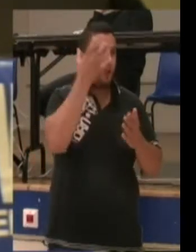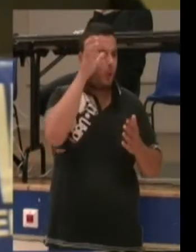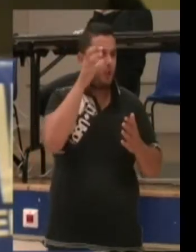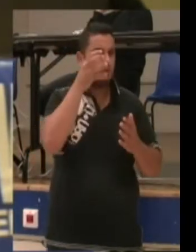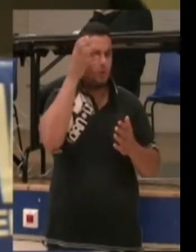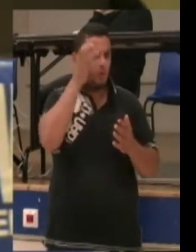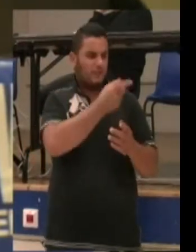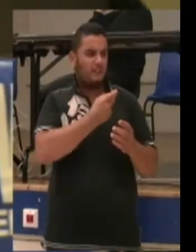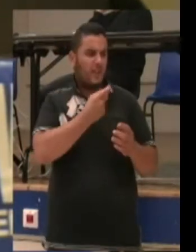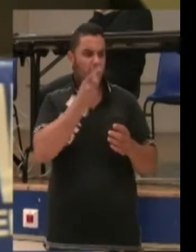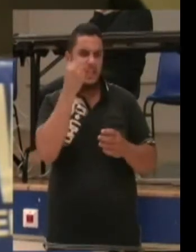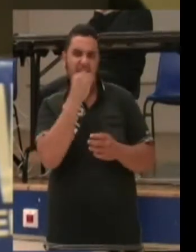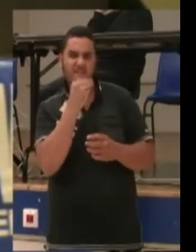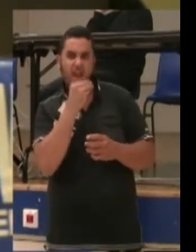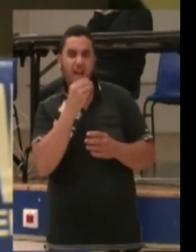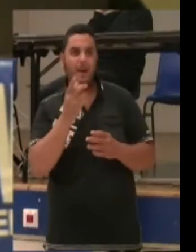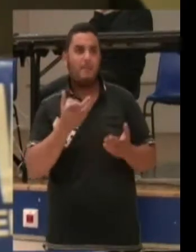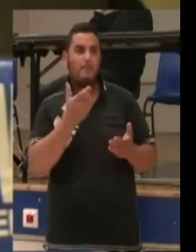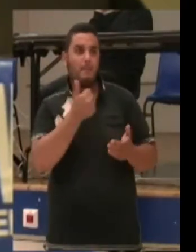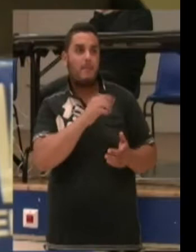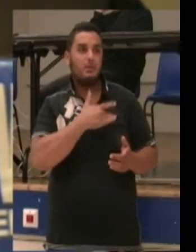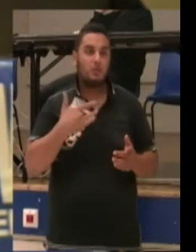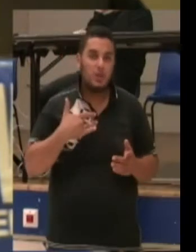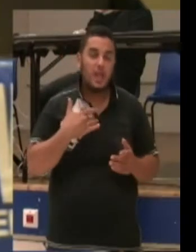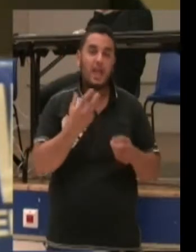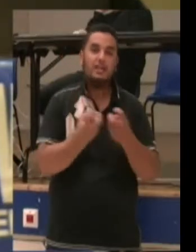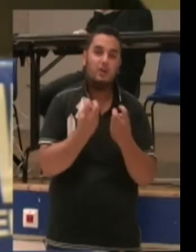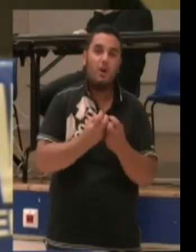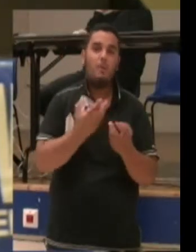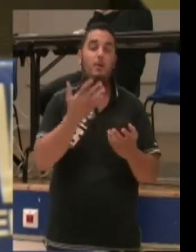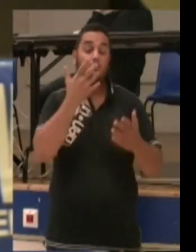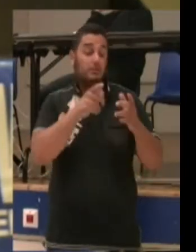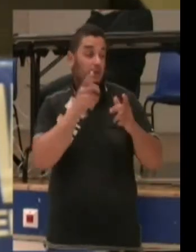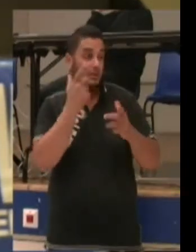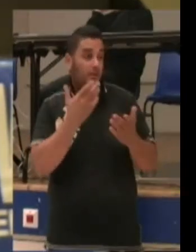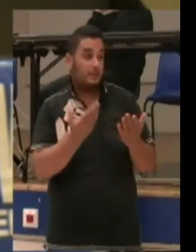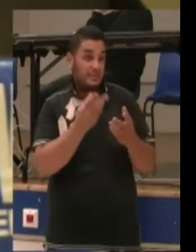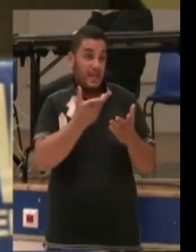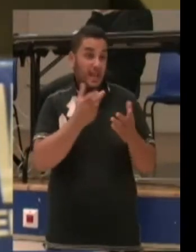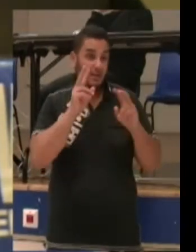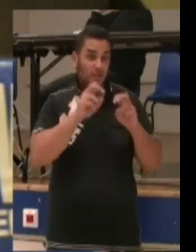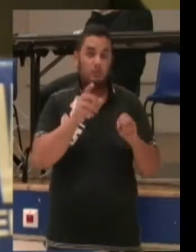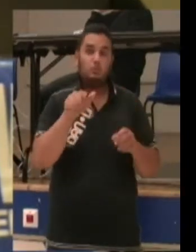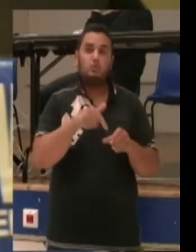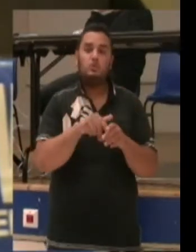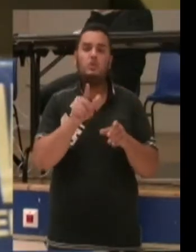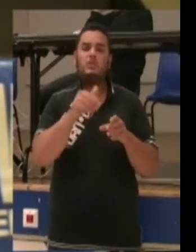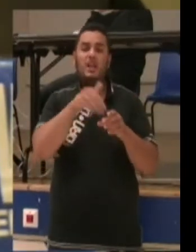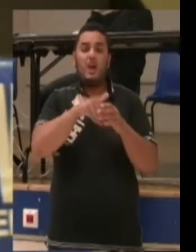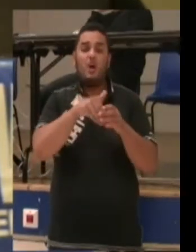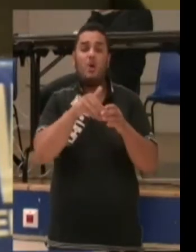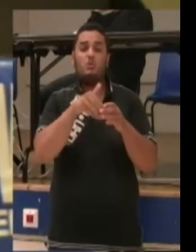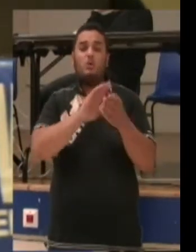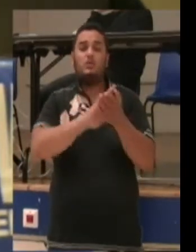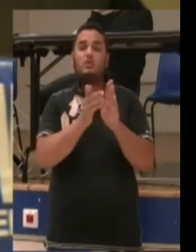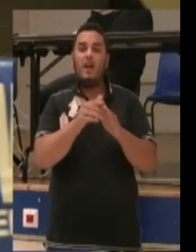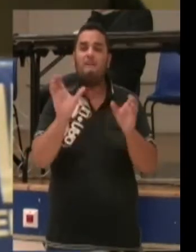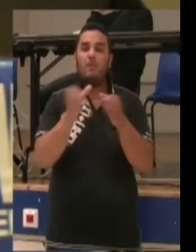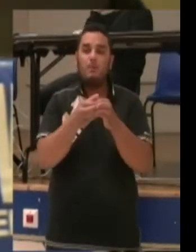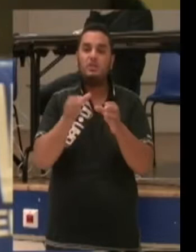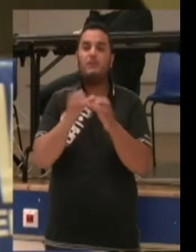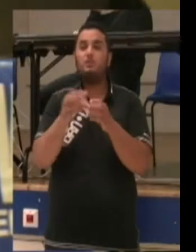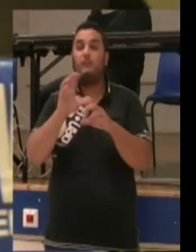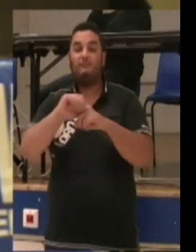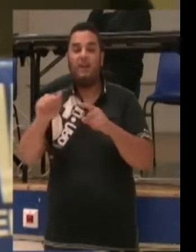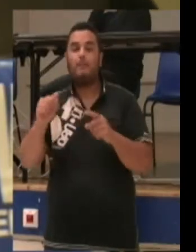l'environnement, puisque c'est des produits qu'on fait forcément venir de loin. On met en place également des formations à l'UFCM. Donc sur le pèlerinage,